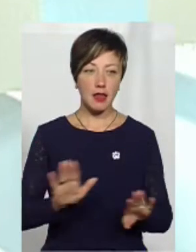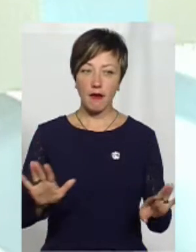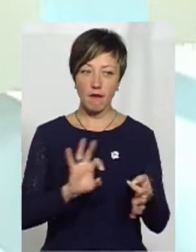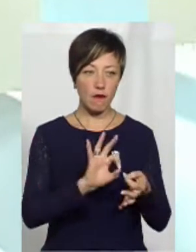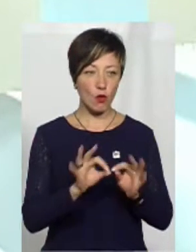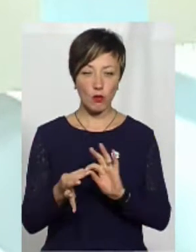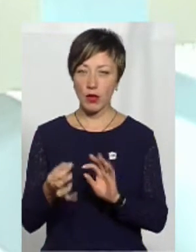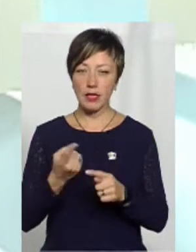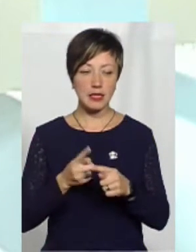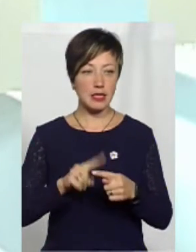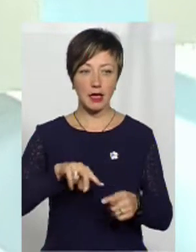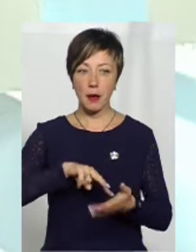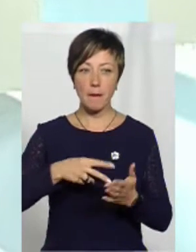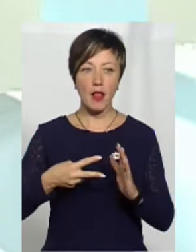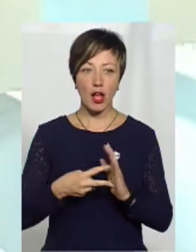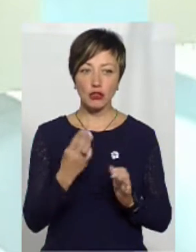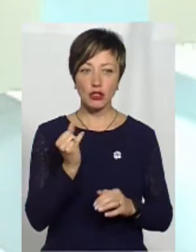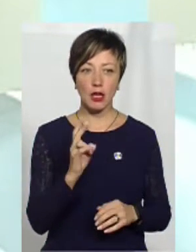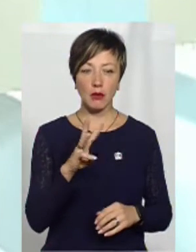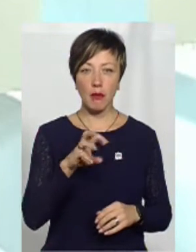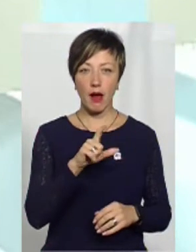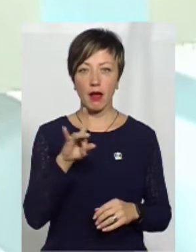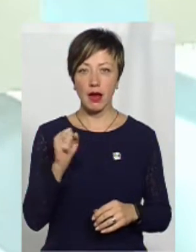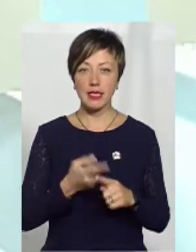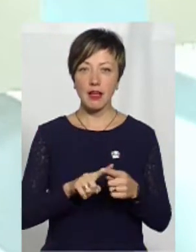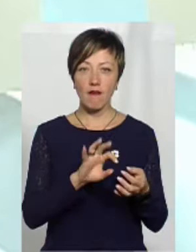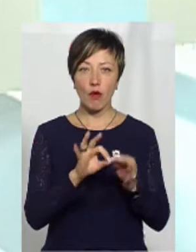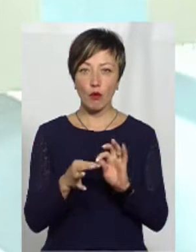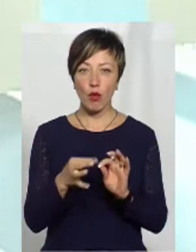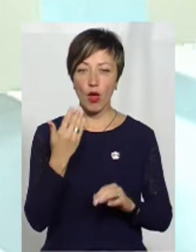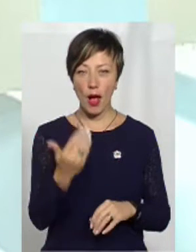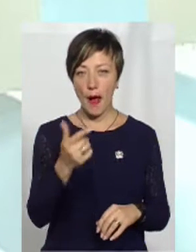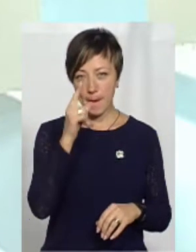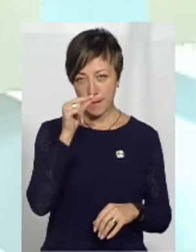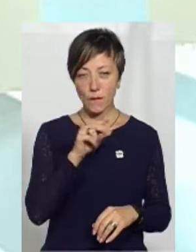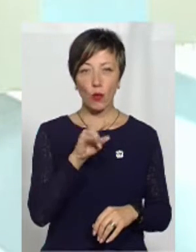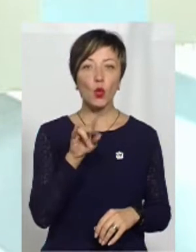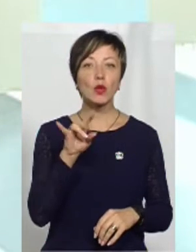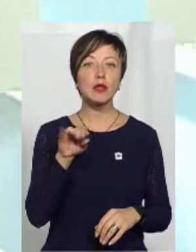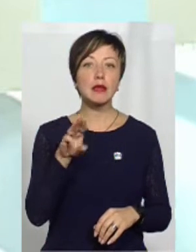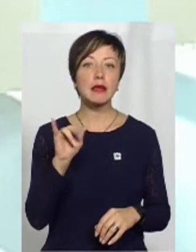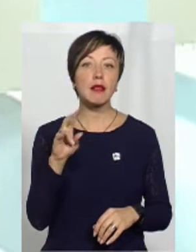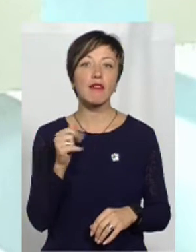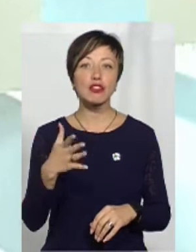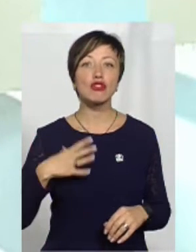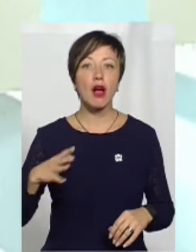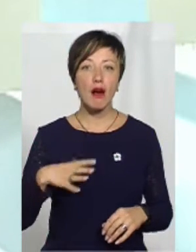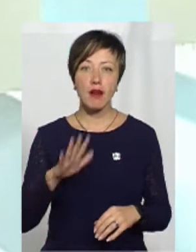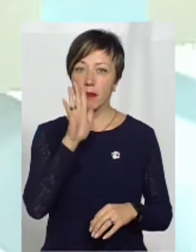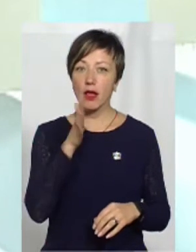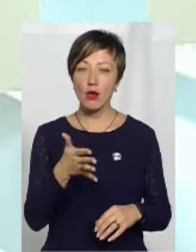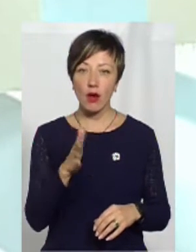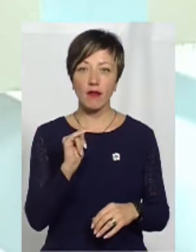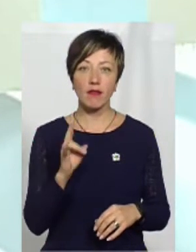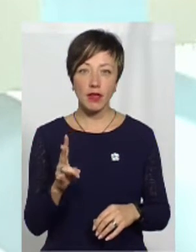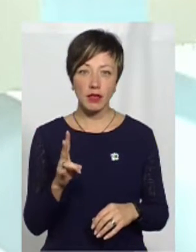плани Штайнмайєра, це формула Путіна, прямою наводкою. Це він чекав 5 років.